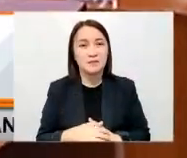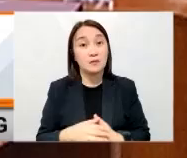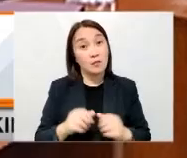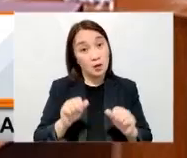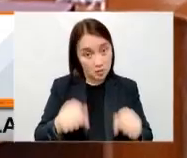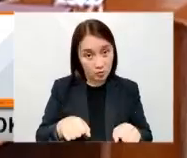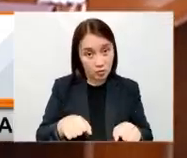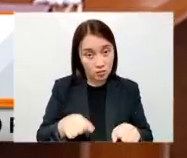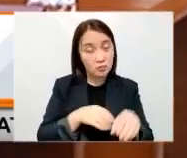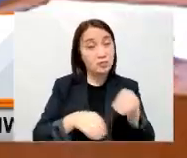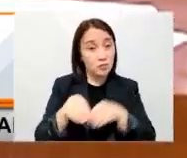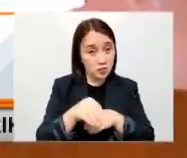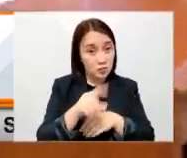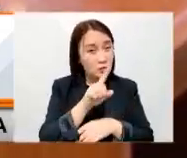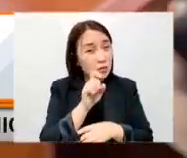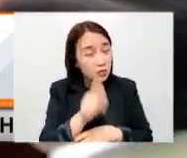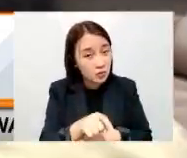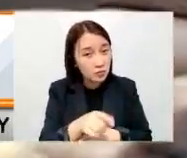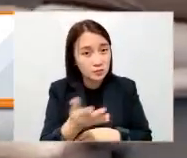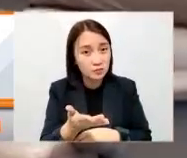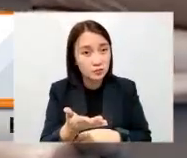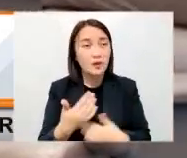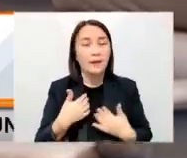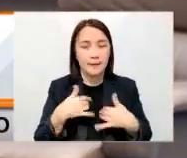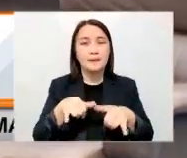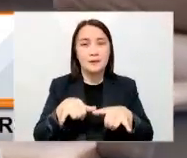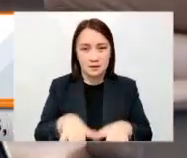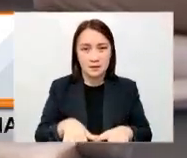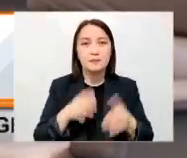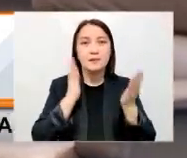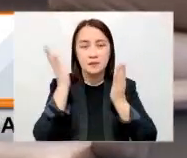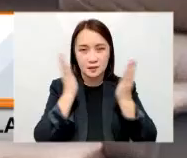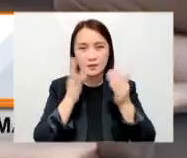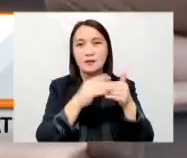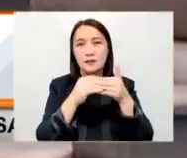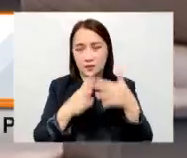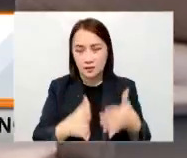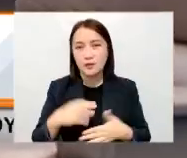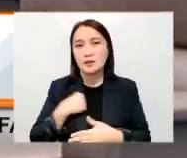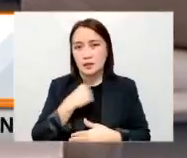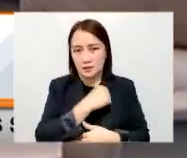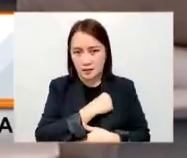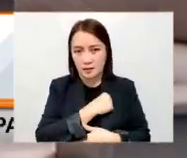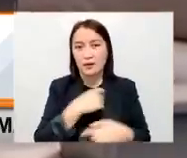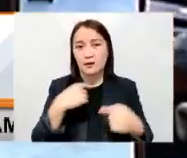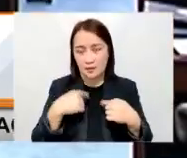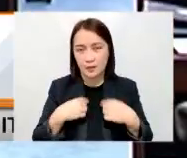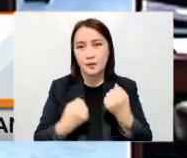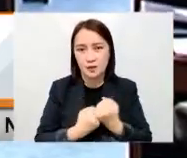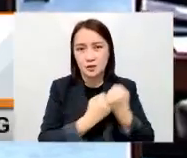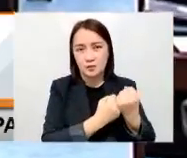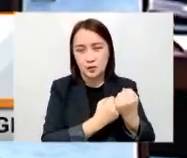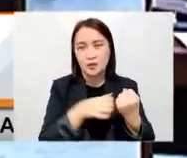na mapalitan siya sa pwesto. Anya, mananatili siyang maglilingkod bilang leader ng Senado hanggang nasa kanya pa ang suporta ng mga